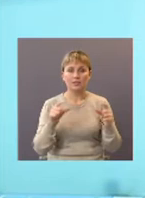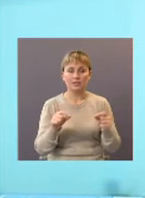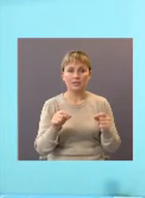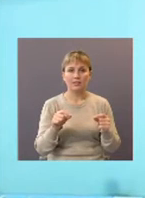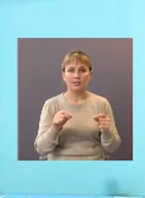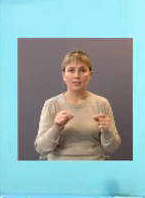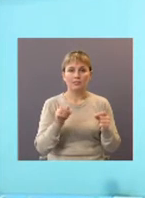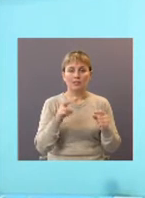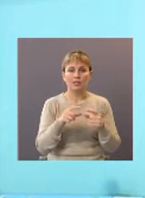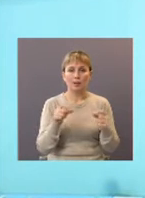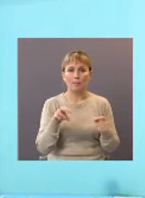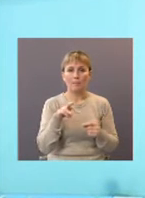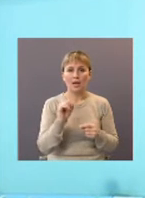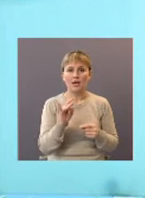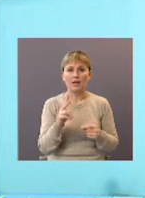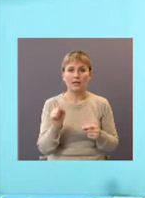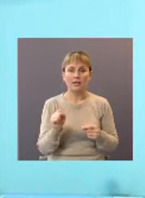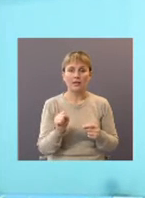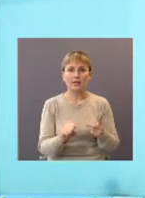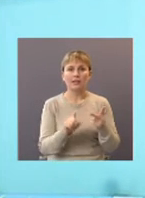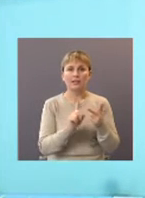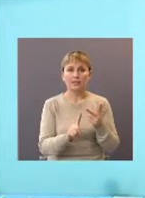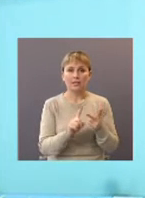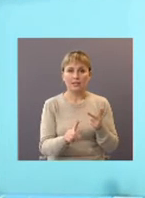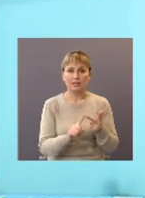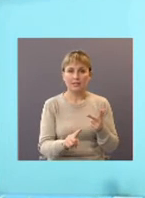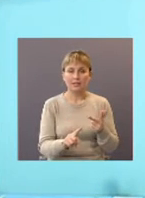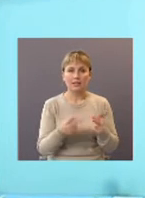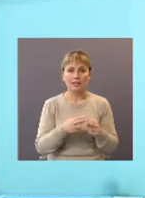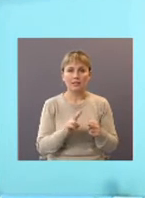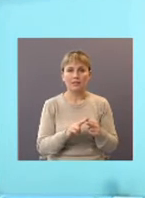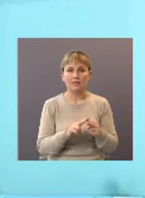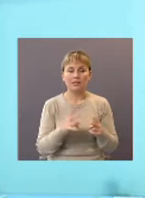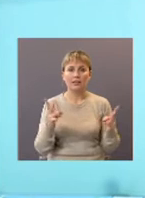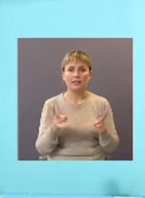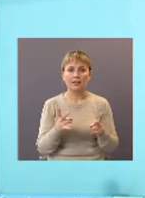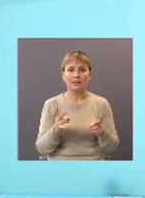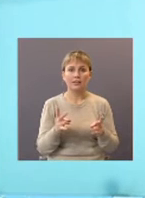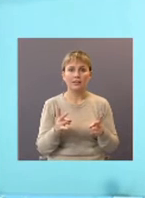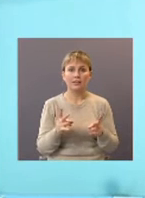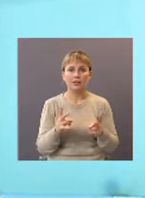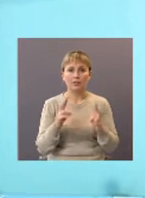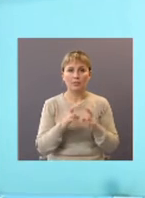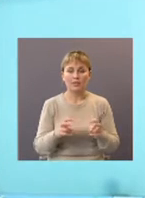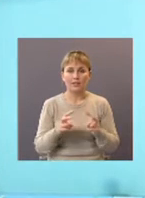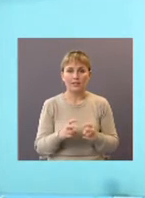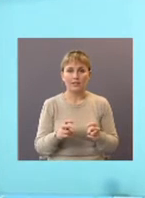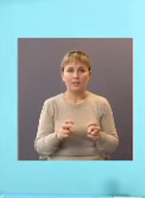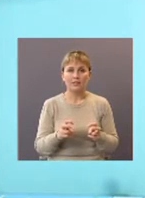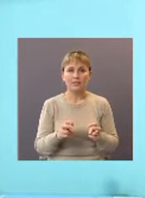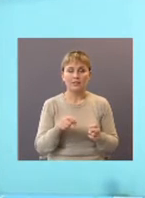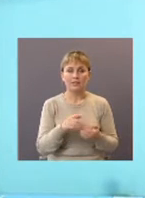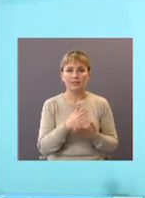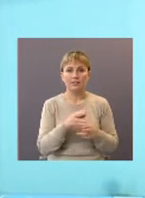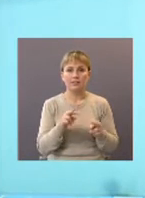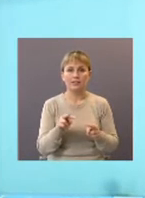контрольная марка. Третий шаг. Надо проверить, там на каждом учетной